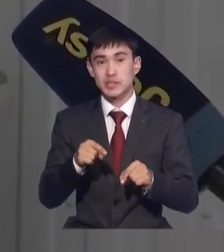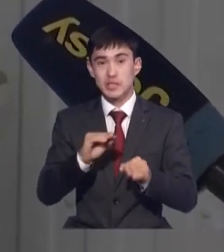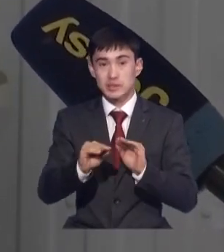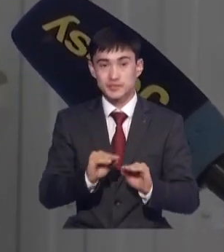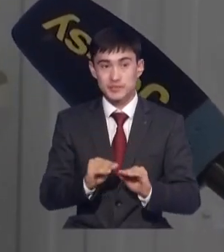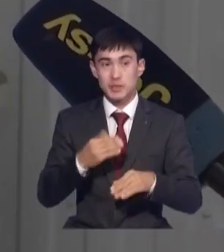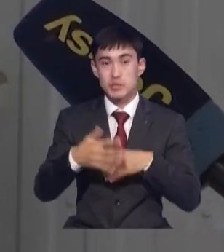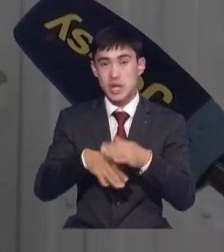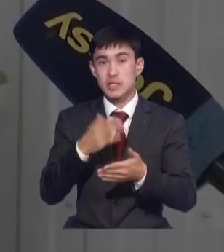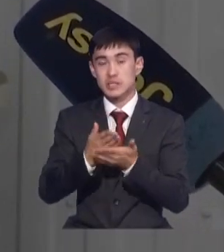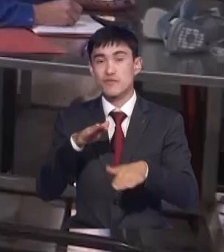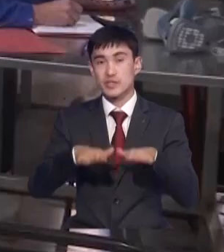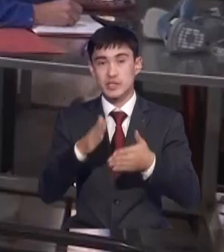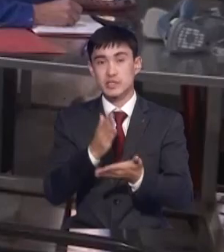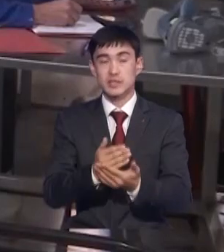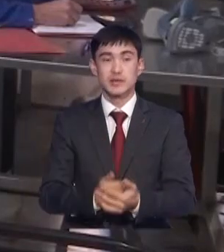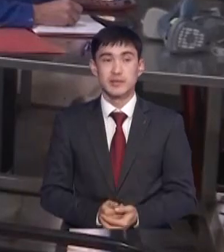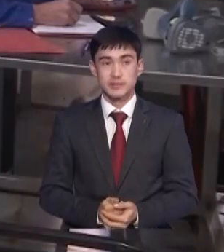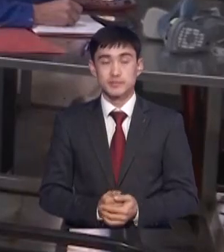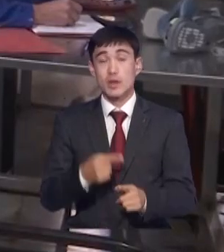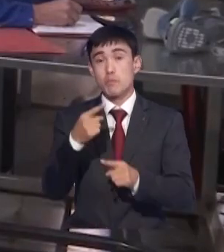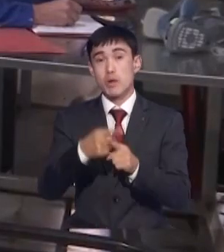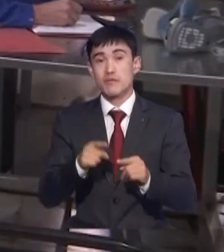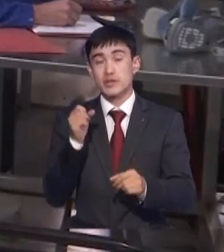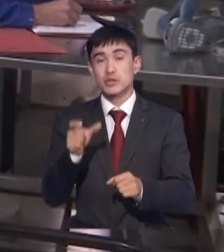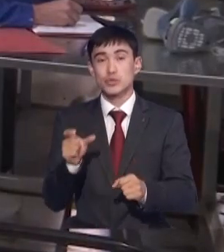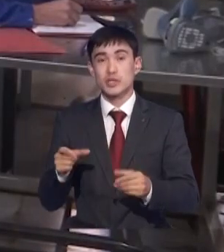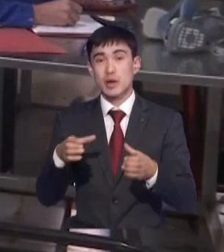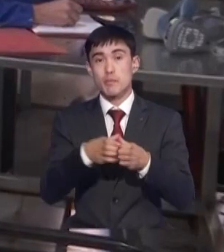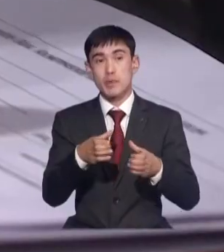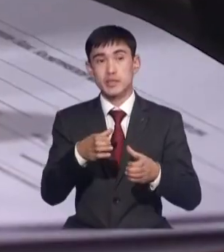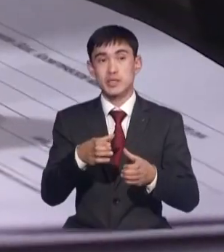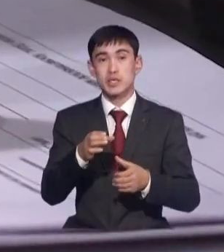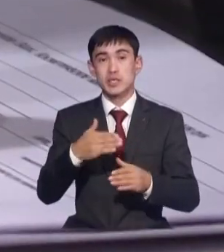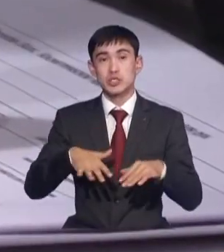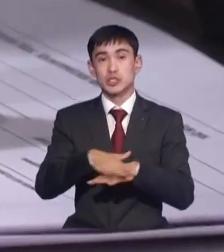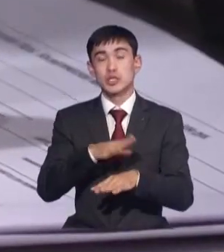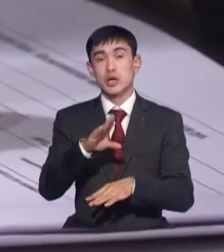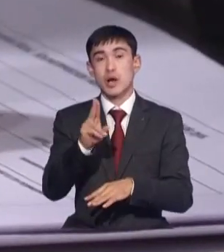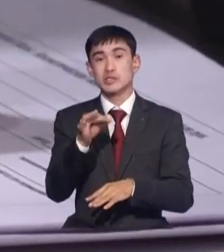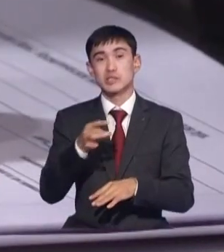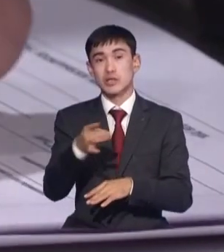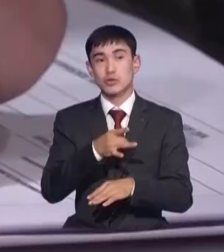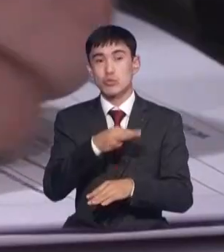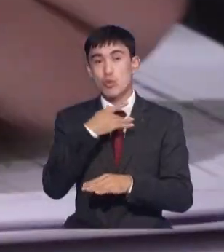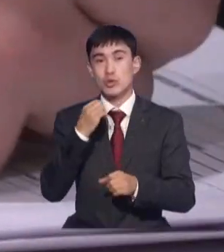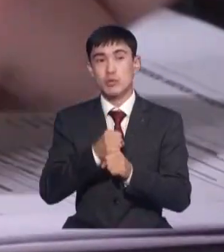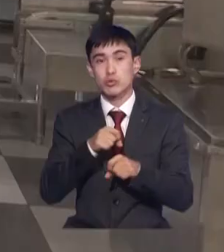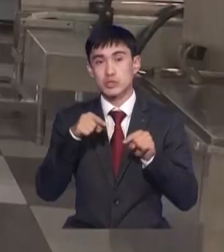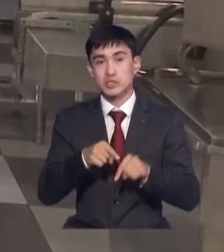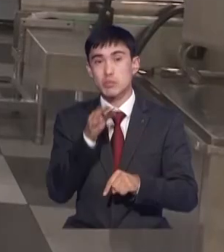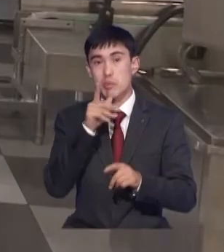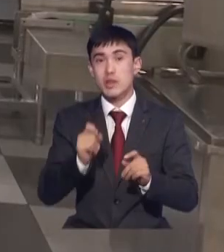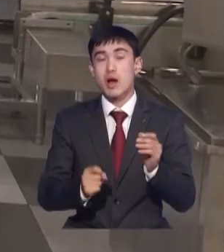у нас мешалки, весы есть. Половина сотрудников компании – жители Карасайского района. Многие из них работают здесь с